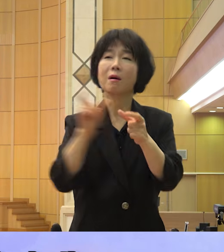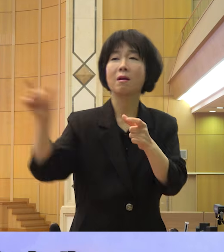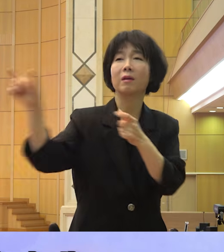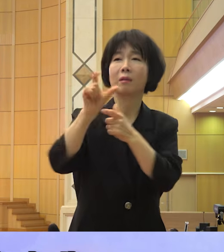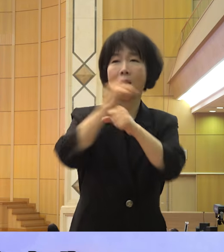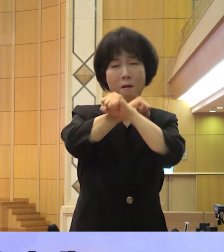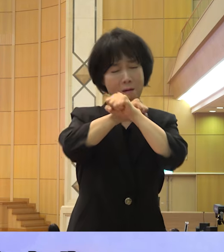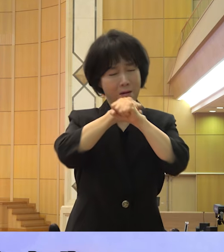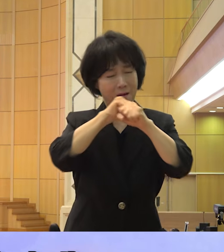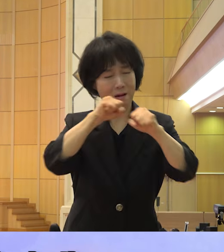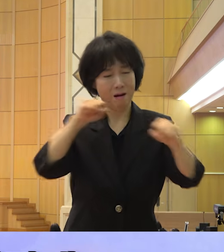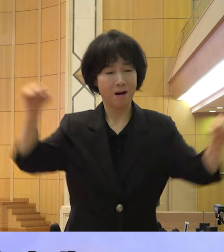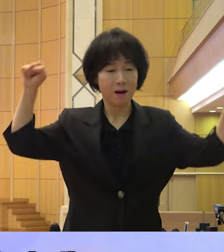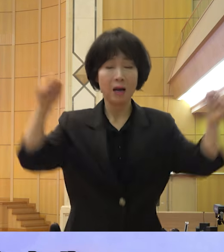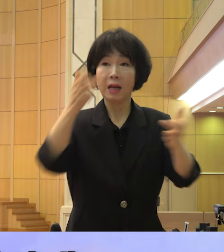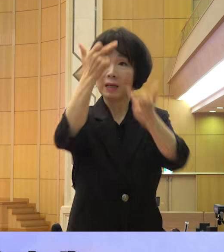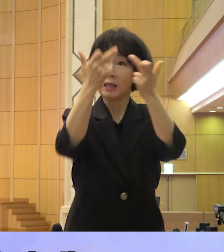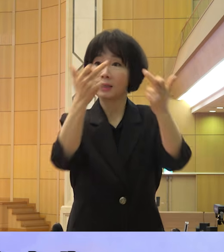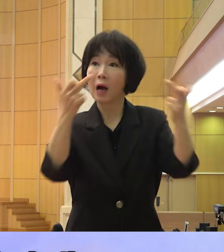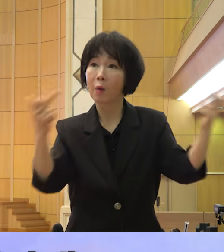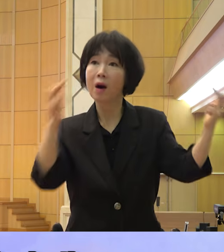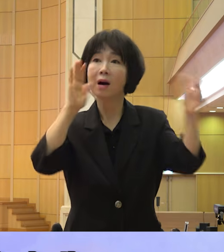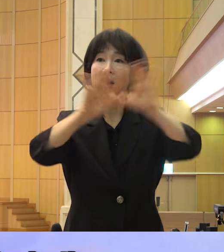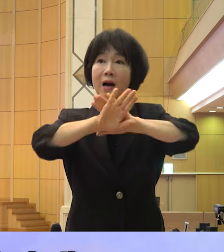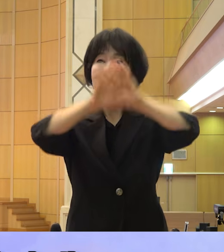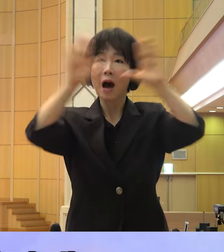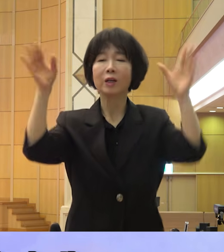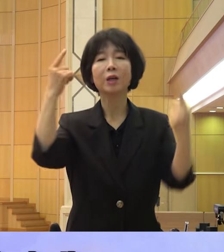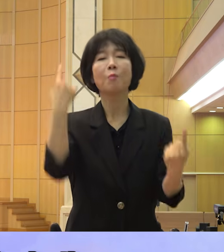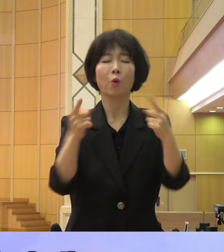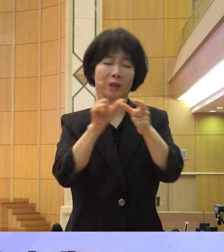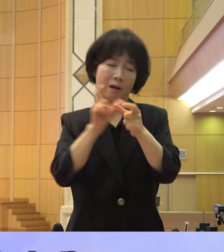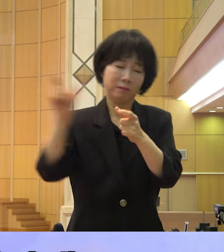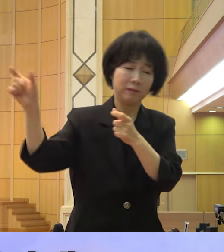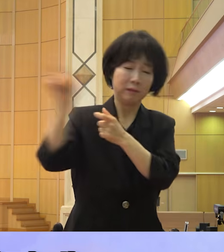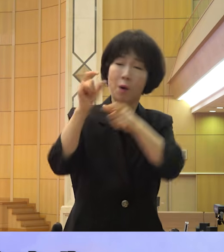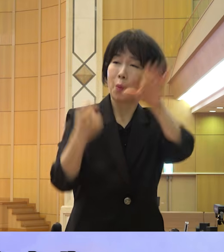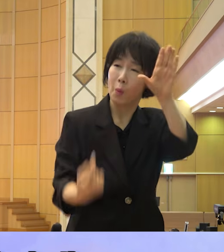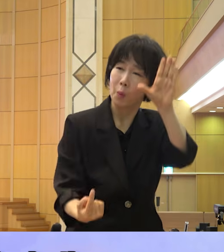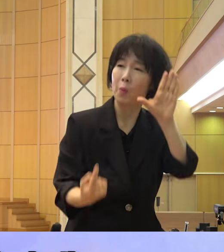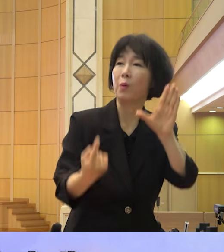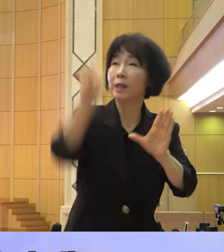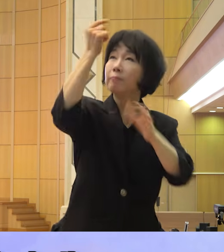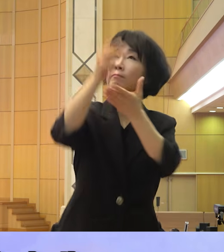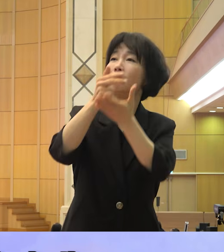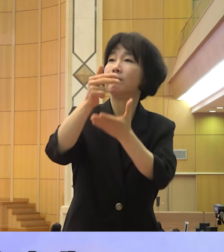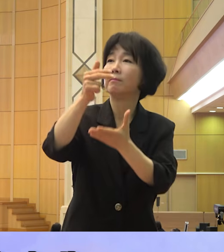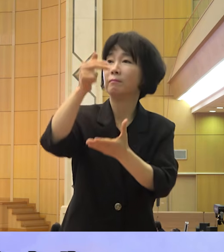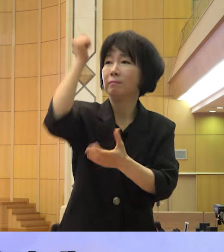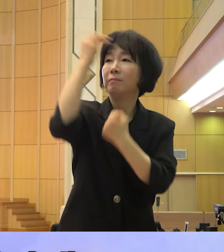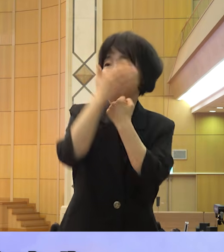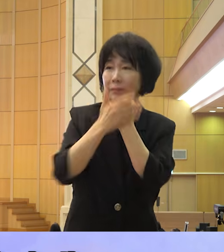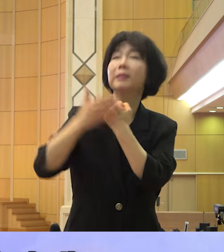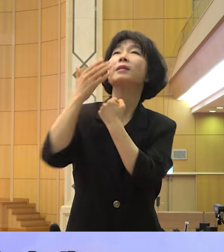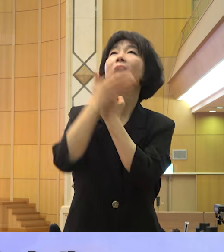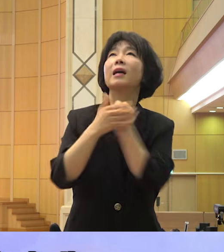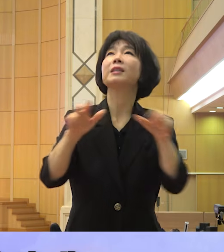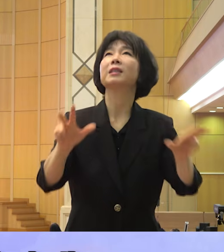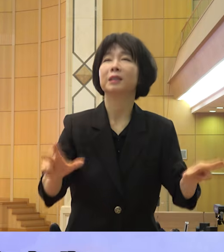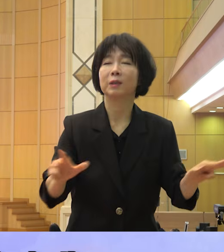더 넓고 저 산과 하늘보다 더 높은 주님의